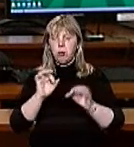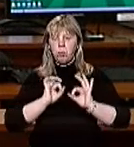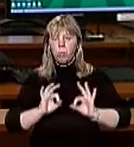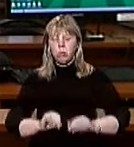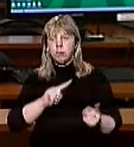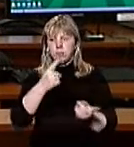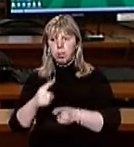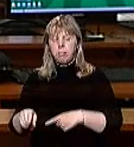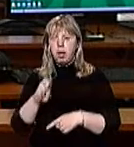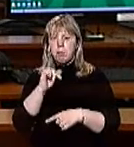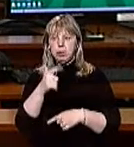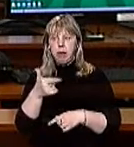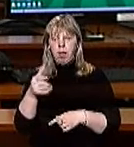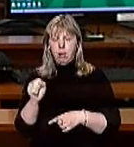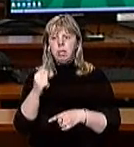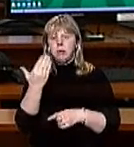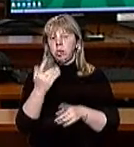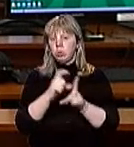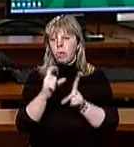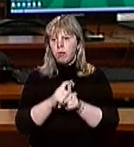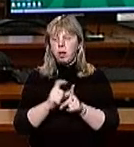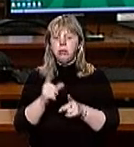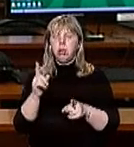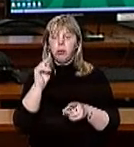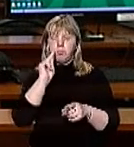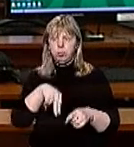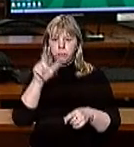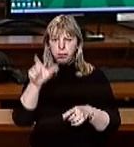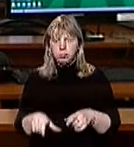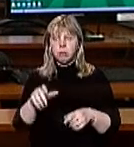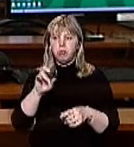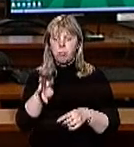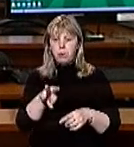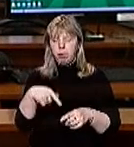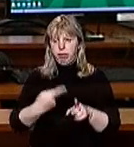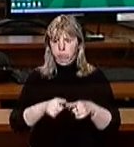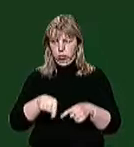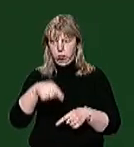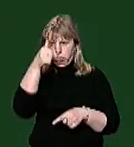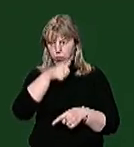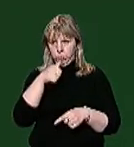прокуратури Закарпаття Марина Безега. За її словами, замах підозрюваний скоїв у березні цього року.